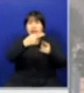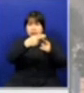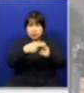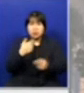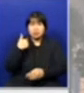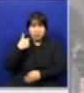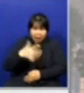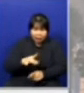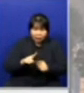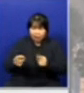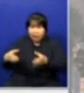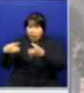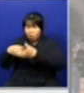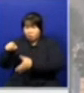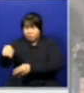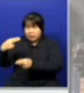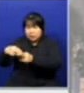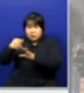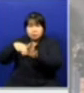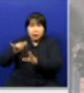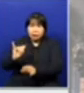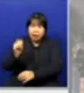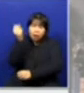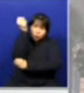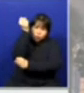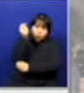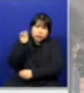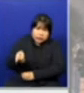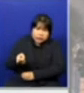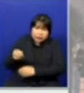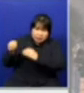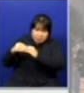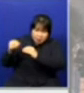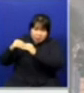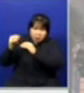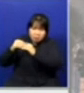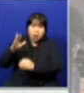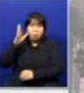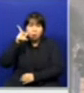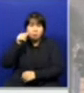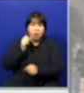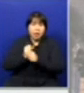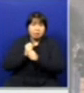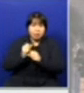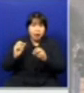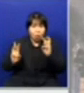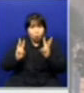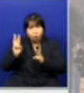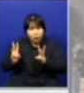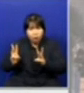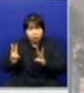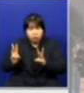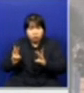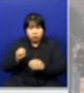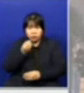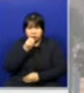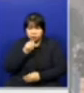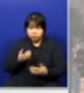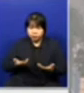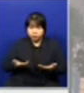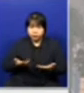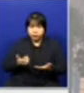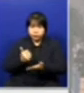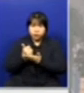ได้ยากจนจริงๆคนยากจนเพิ่มพ่อแม่ไม่ได้ทำงานเอาอะไรล่ะคะพึ่งใคร